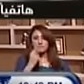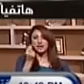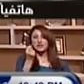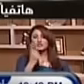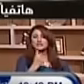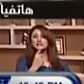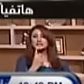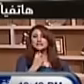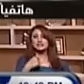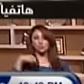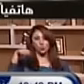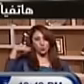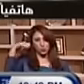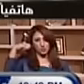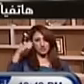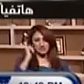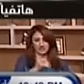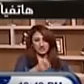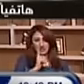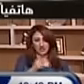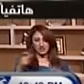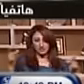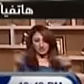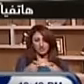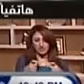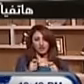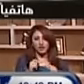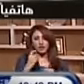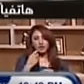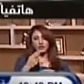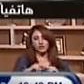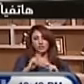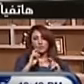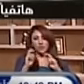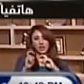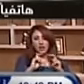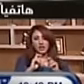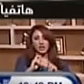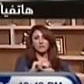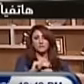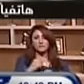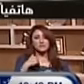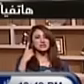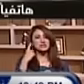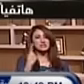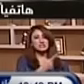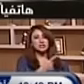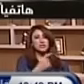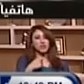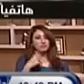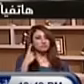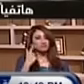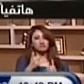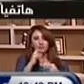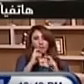وانا وزير التعليم العالي كنا في اجتماع عشان الثانويه العامه، فظللنا تلت ساعه نسمع مصطفى بدون انقطاع.